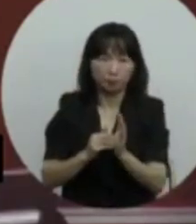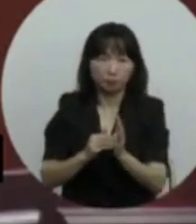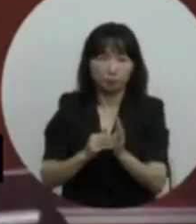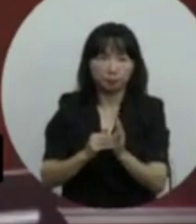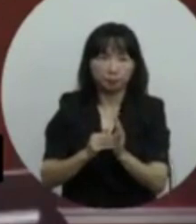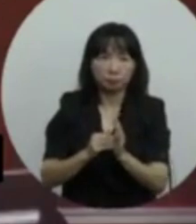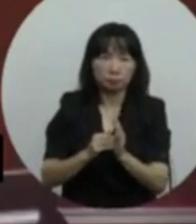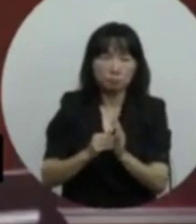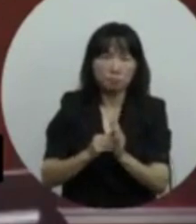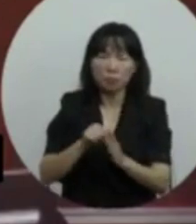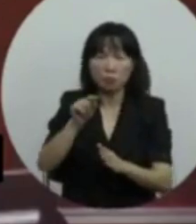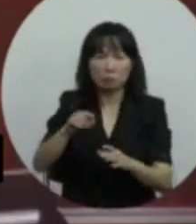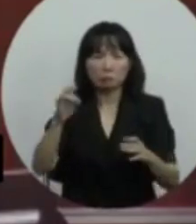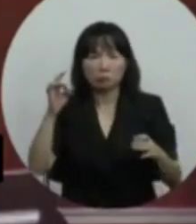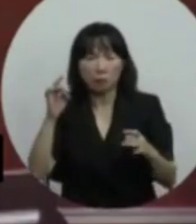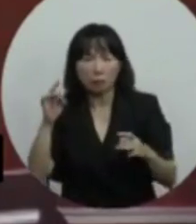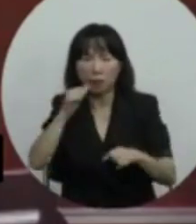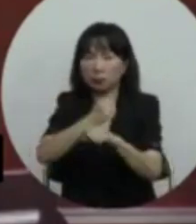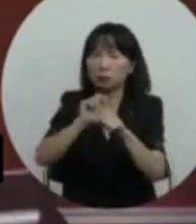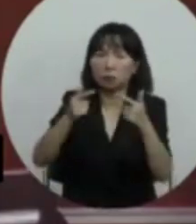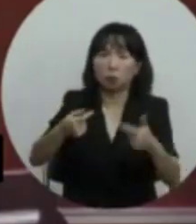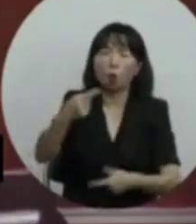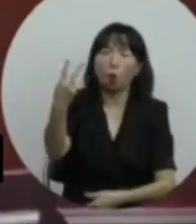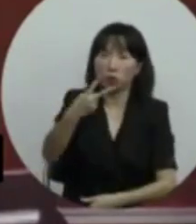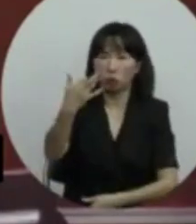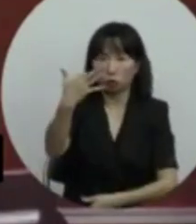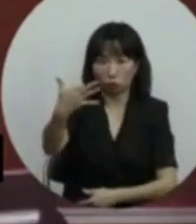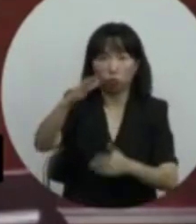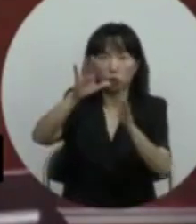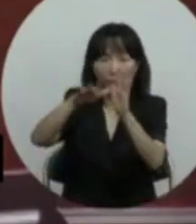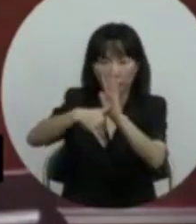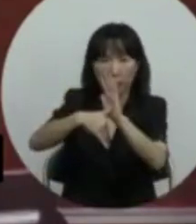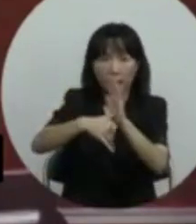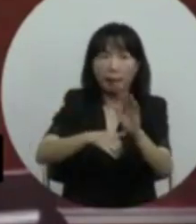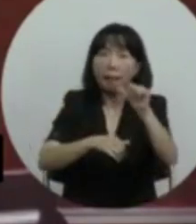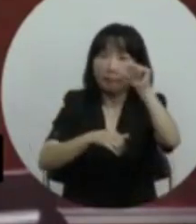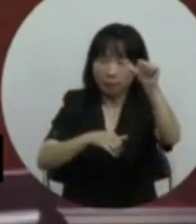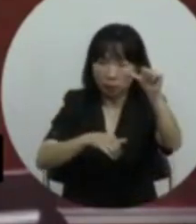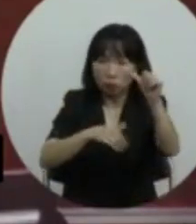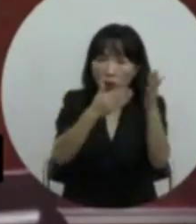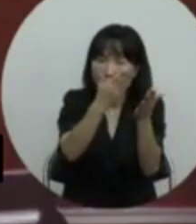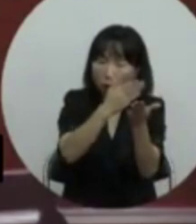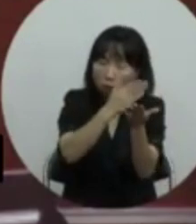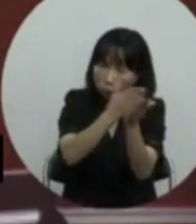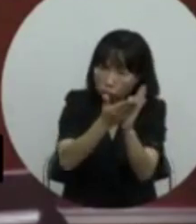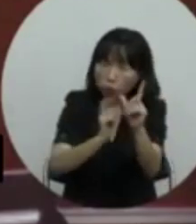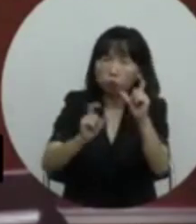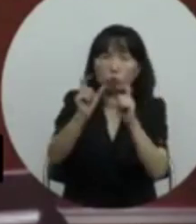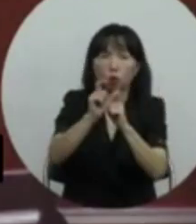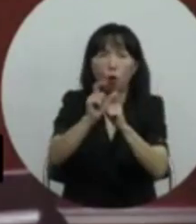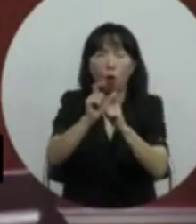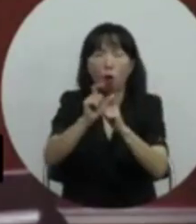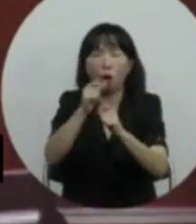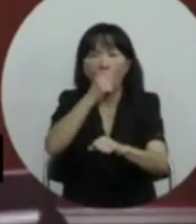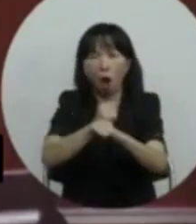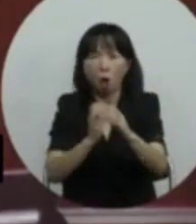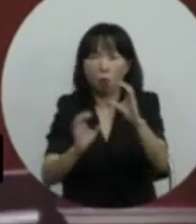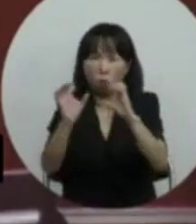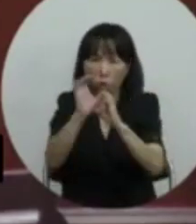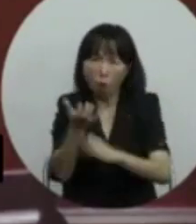외에도 안주하지 않고 2019년에 5개 분야 29개 과제를 발굴하도록